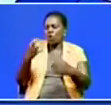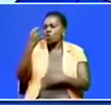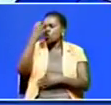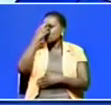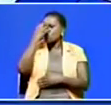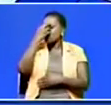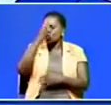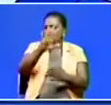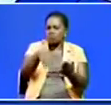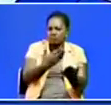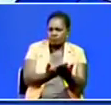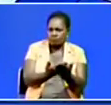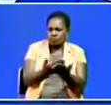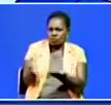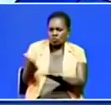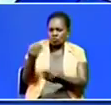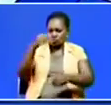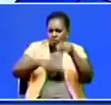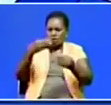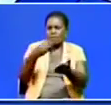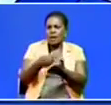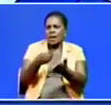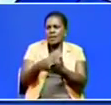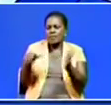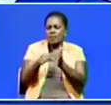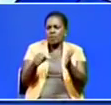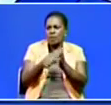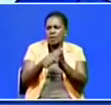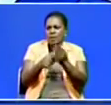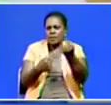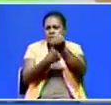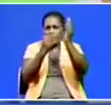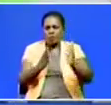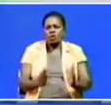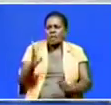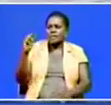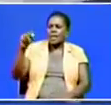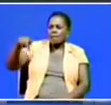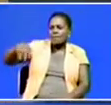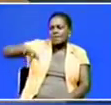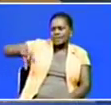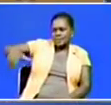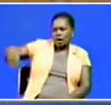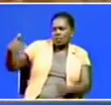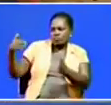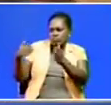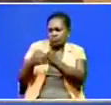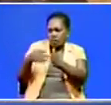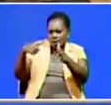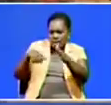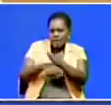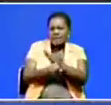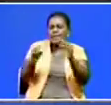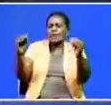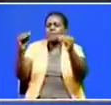Ruto. Hafla hiyo ya kuchangisha fedha ilianza kwa ghasia, huku wafuasi wa mbunge wa Nyeri mjini Ngunjiri wakizuiliwa kuingia katika eneo